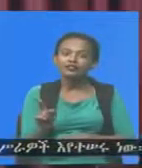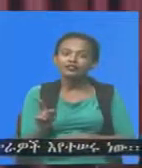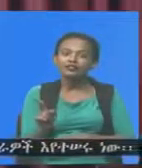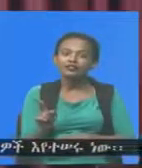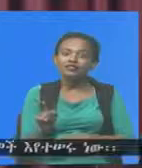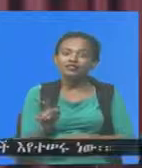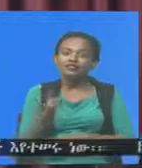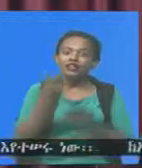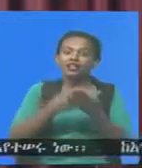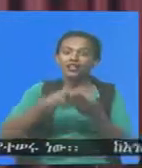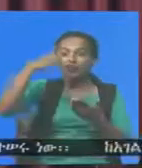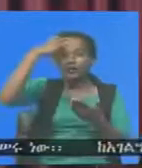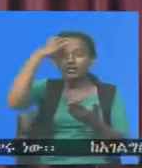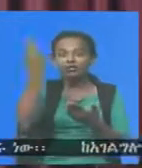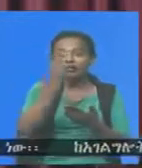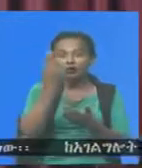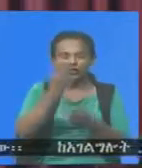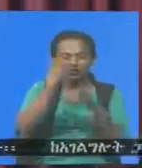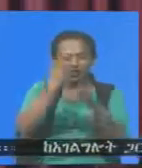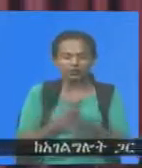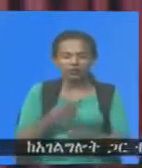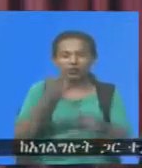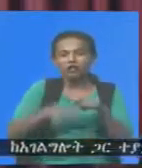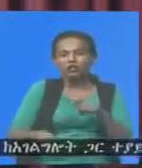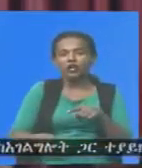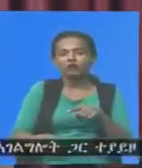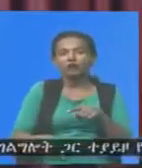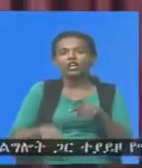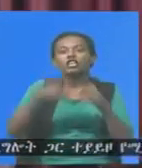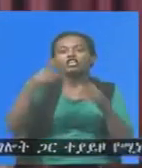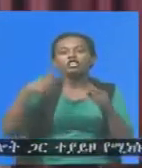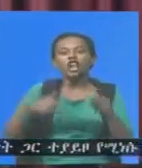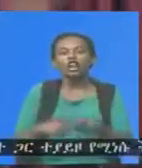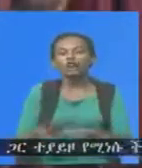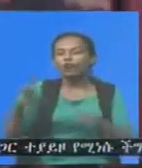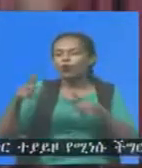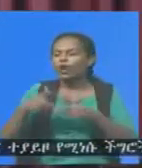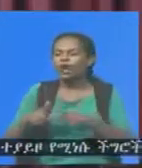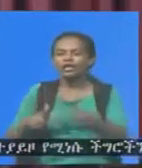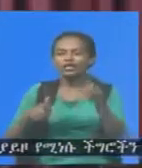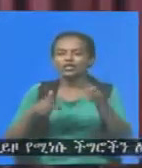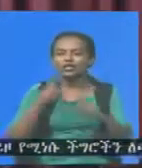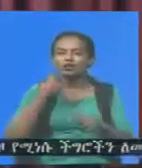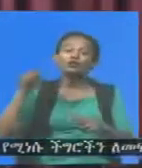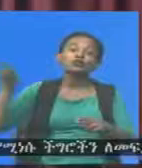ይሄ መንግስት ጥቅማችን ሊያስከብር አልቻለም፣ ሸራረፈን ቆራረጠን ይላሉ። እዛ ይቀመጣሉ።